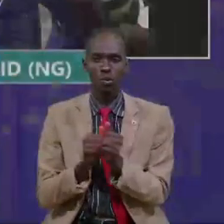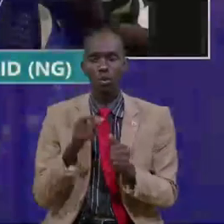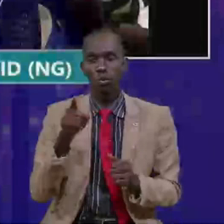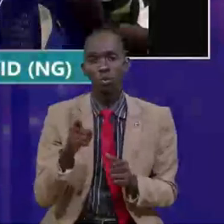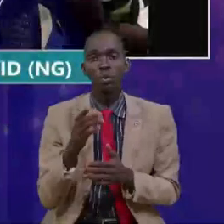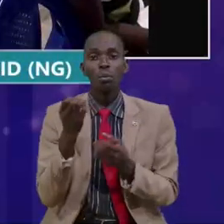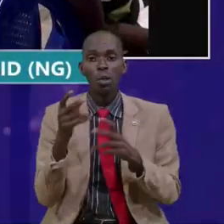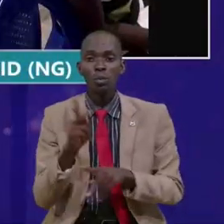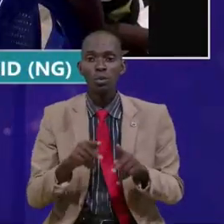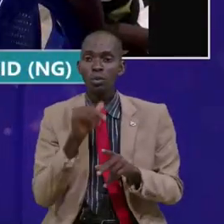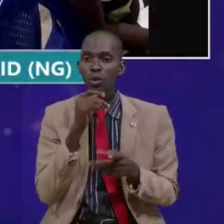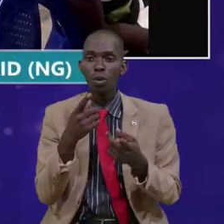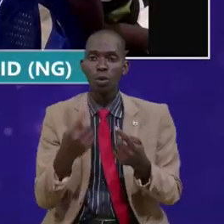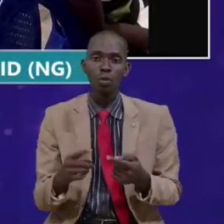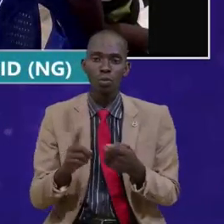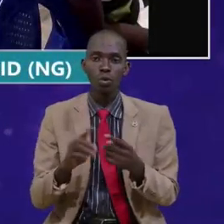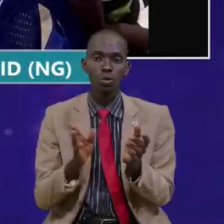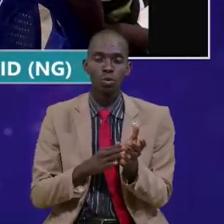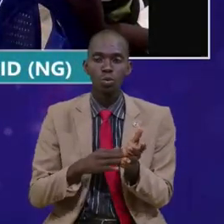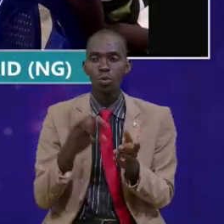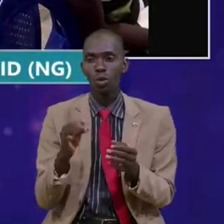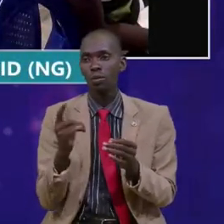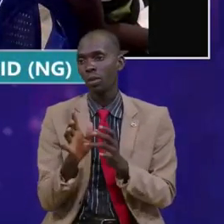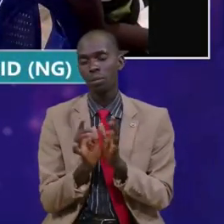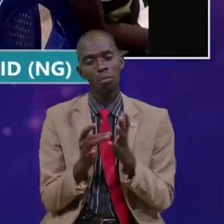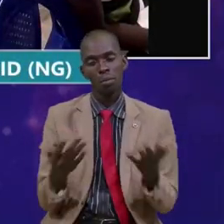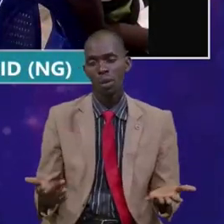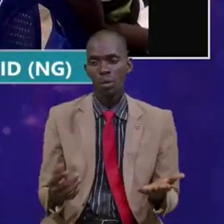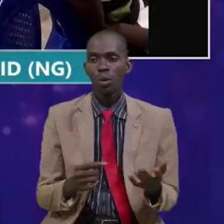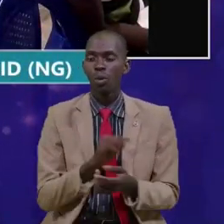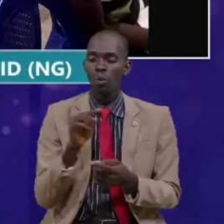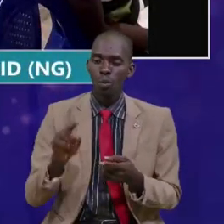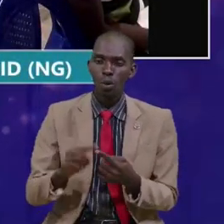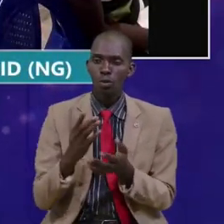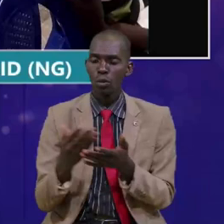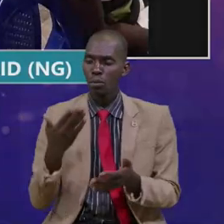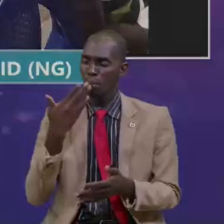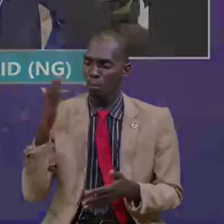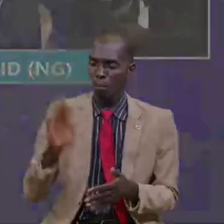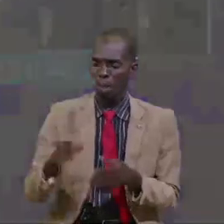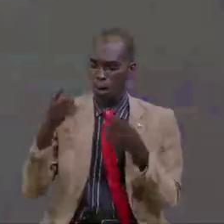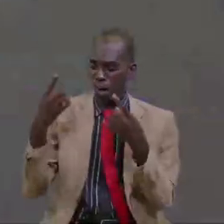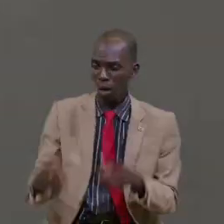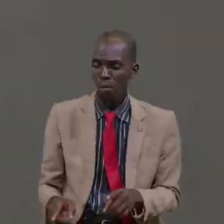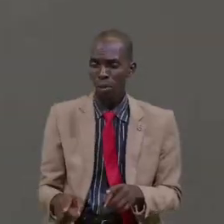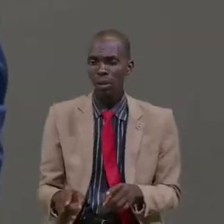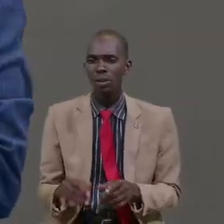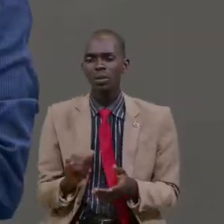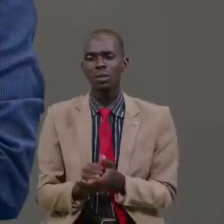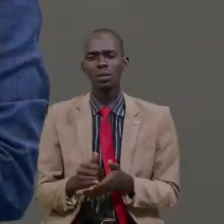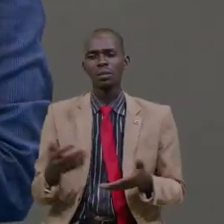pas venus à l'école de la Bible. Toute mauvaise chose qui arrive. Quand ils ont le cancer, ils disent,